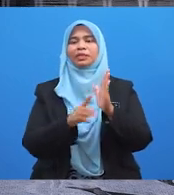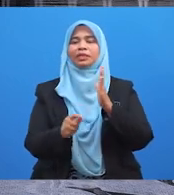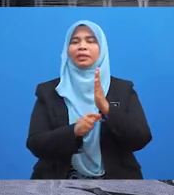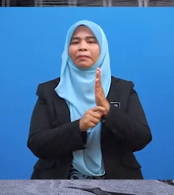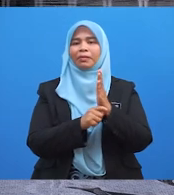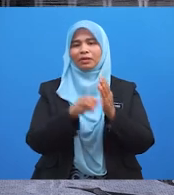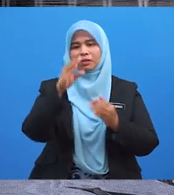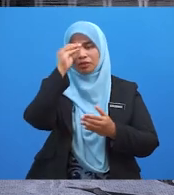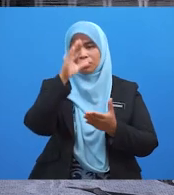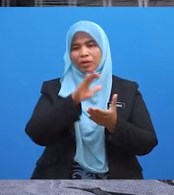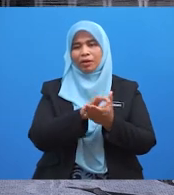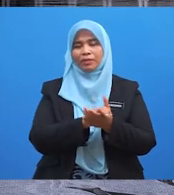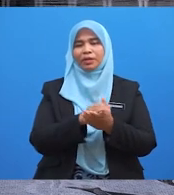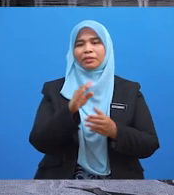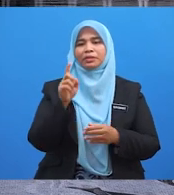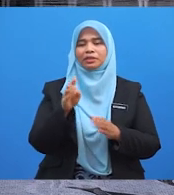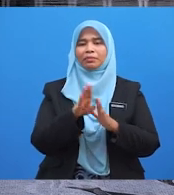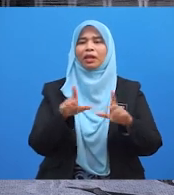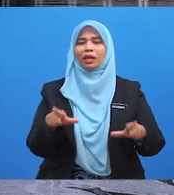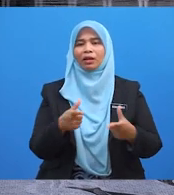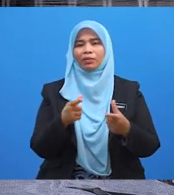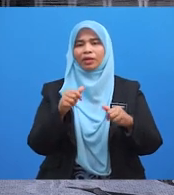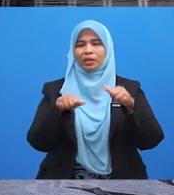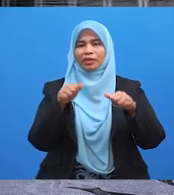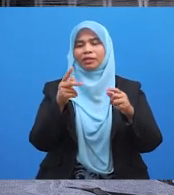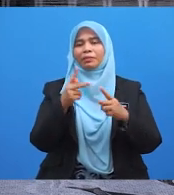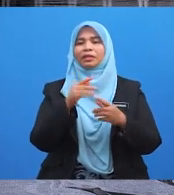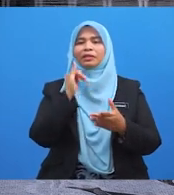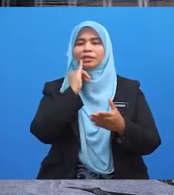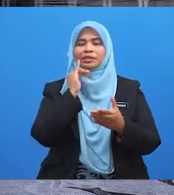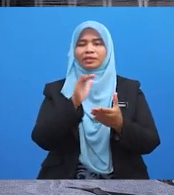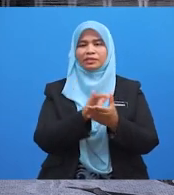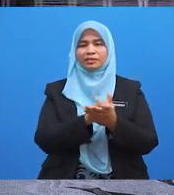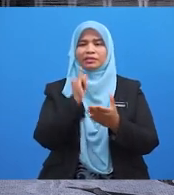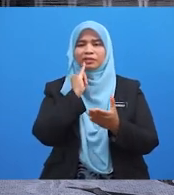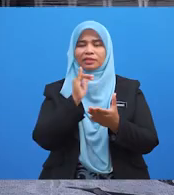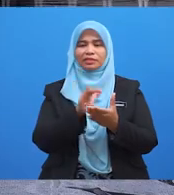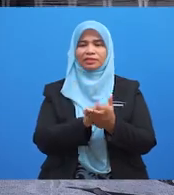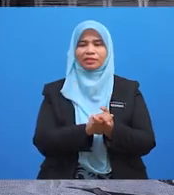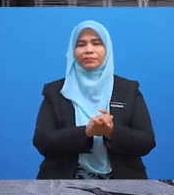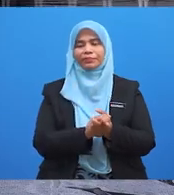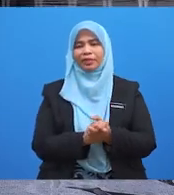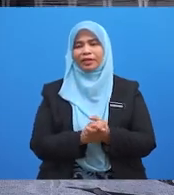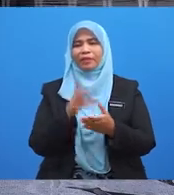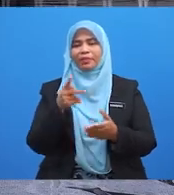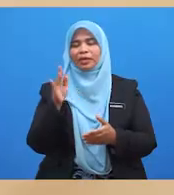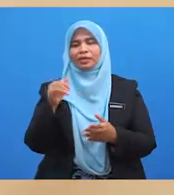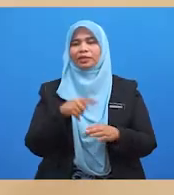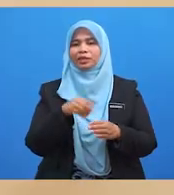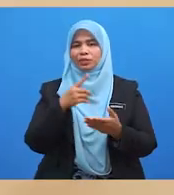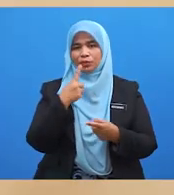suami perlu berlaku adil kepada isteri-isterinya. Antara perkara yang dituntut berlaku adil